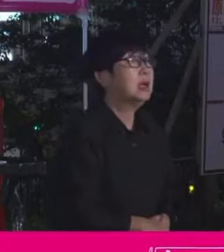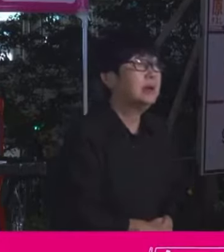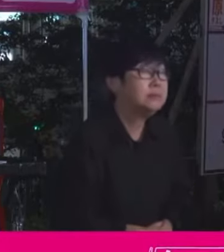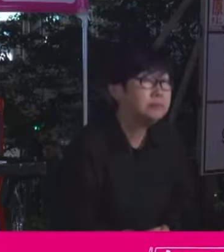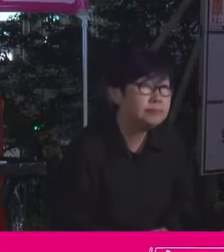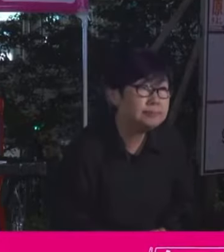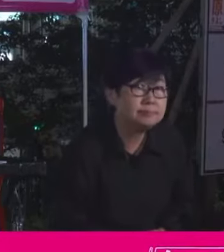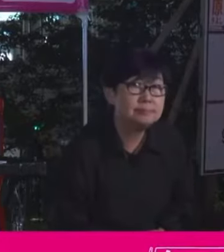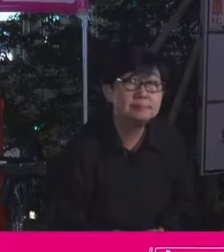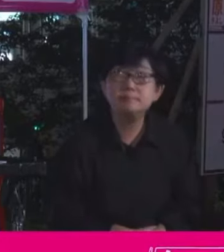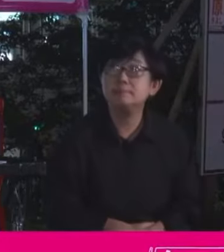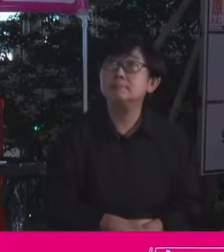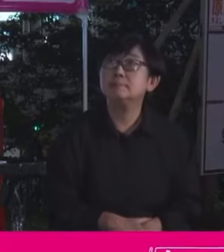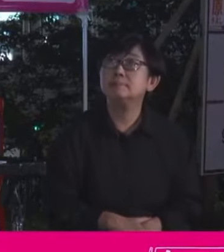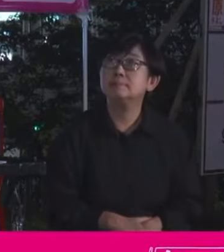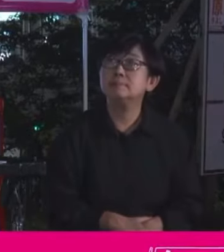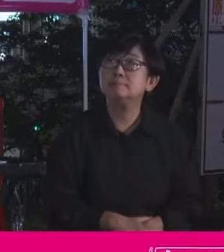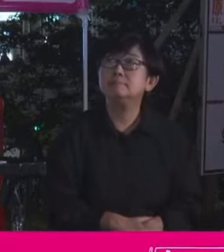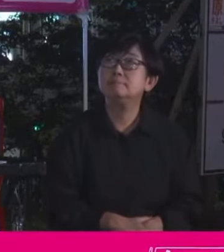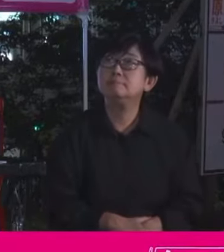PFAS 聞いたことあります？